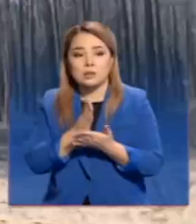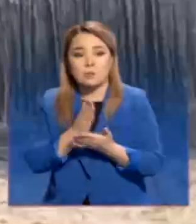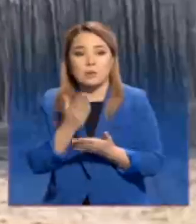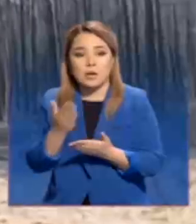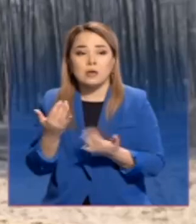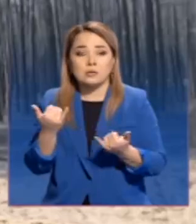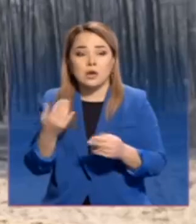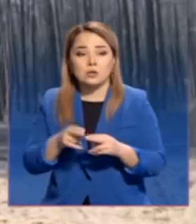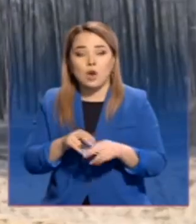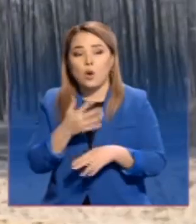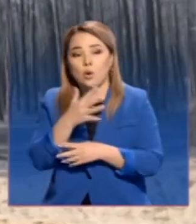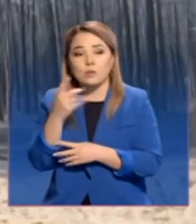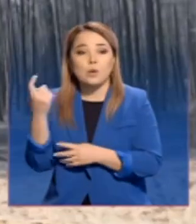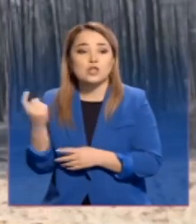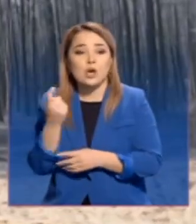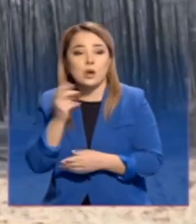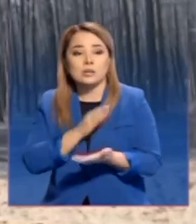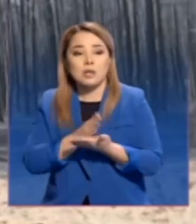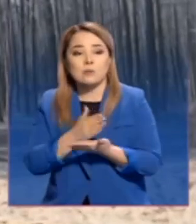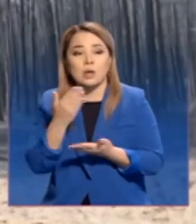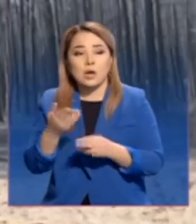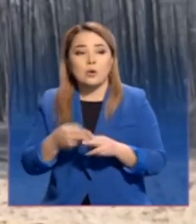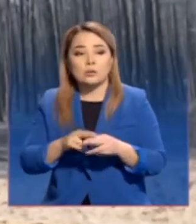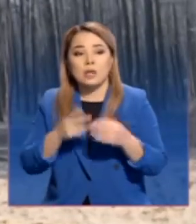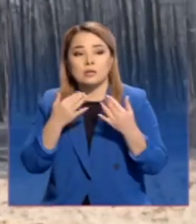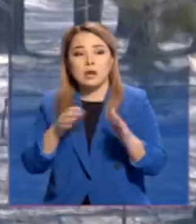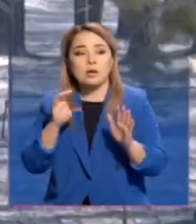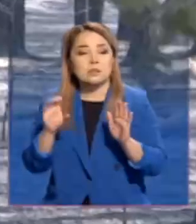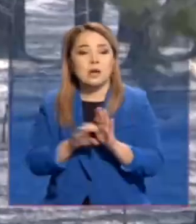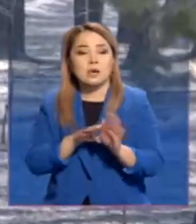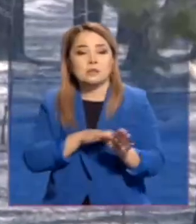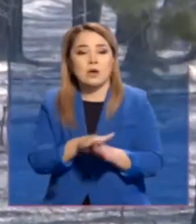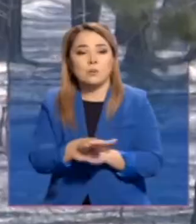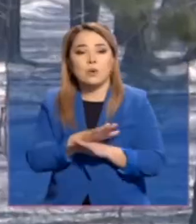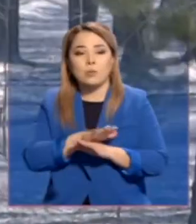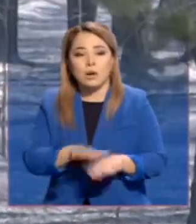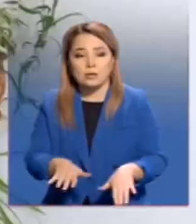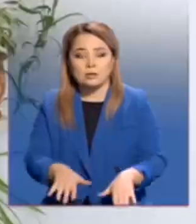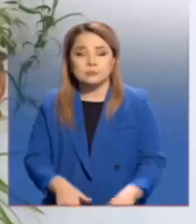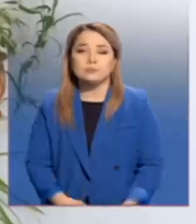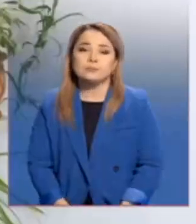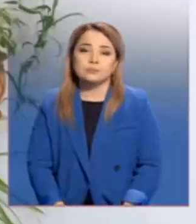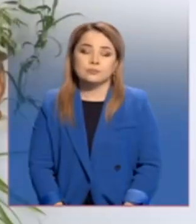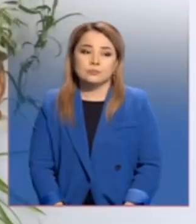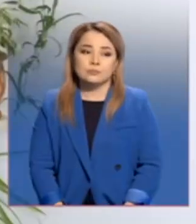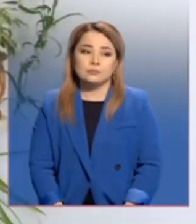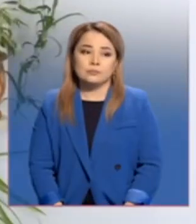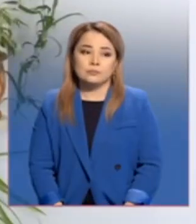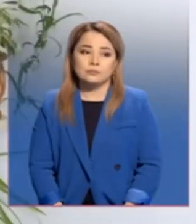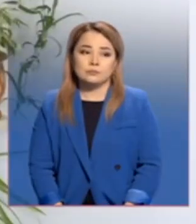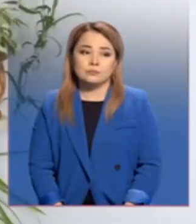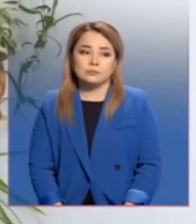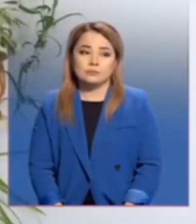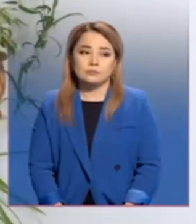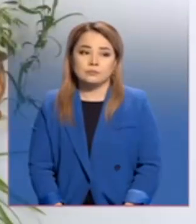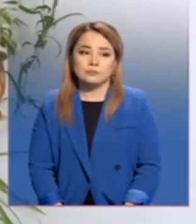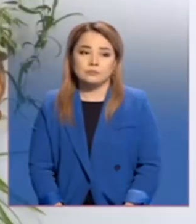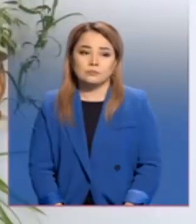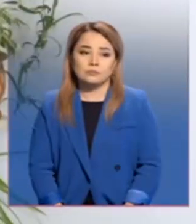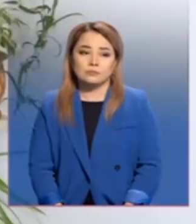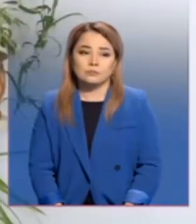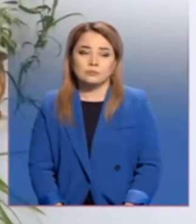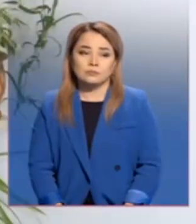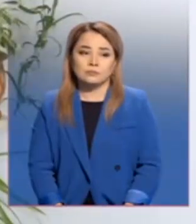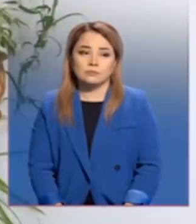Алайда орман шаруашылығының қызметкерлері осы талапты орындамаған. Не только учреждение семья